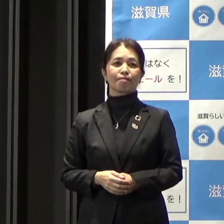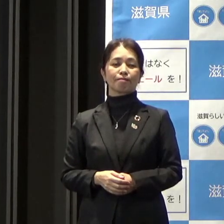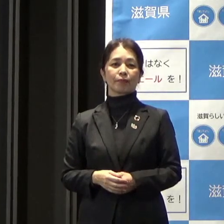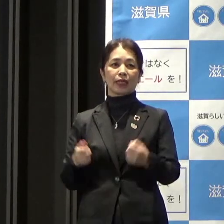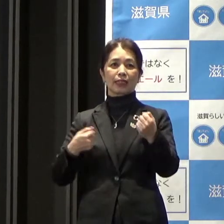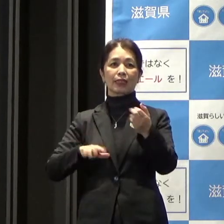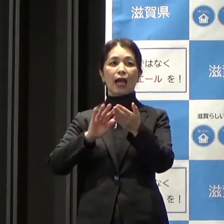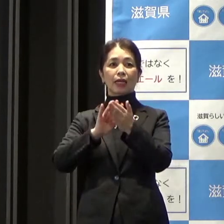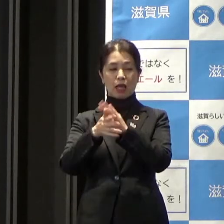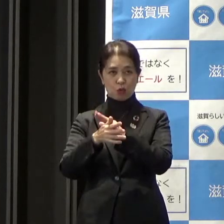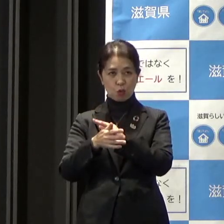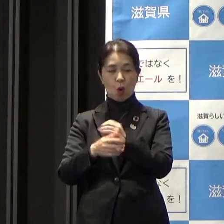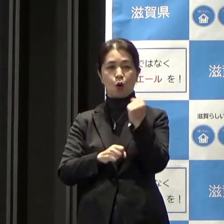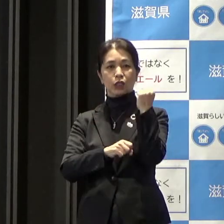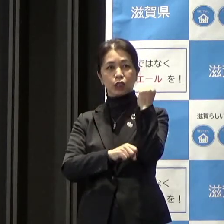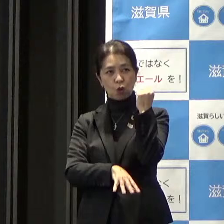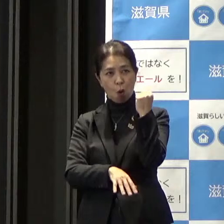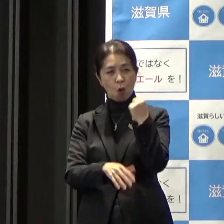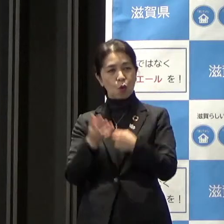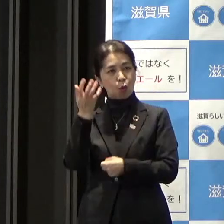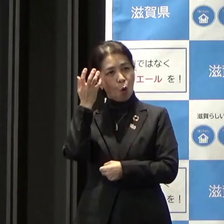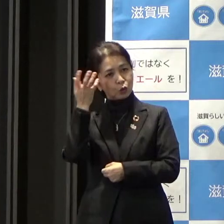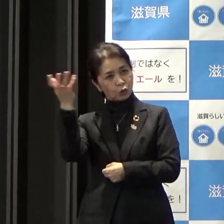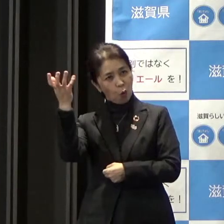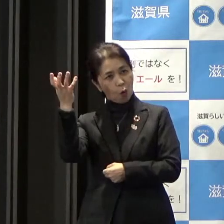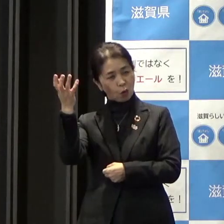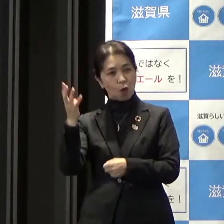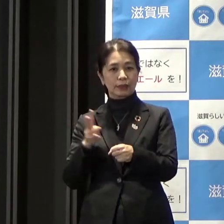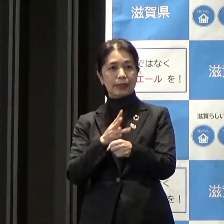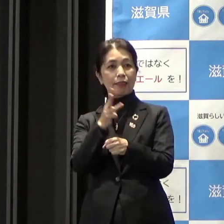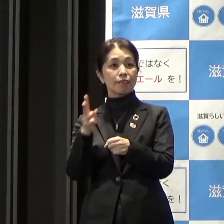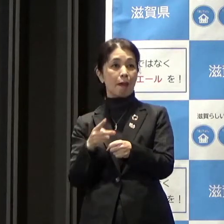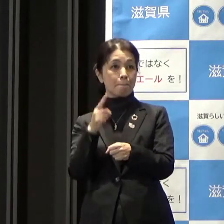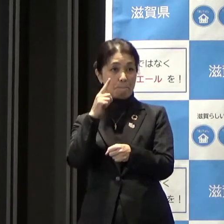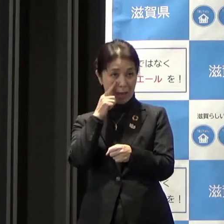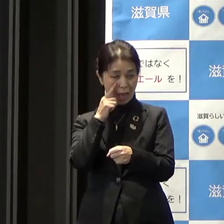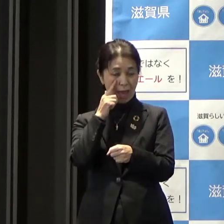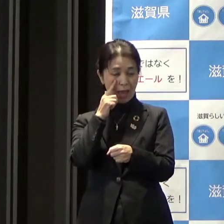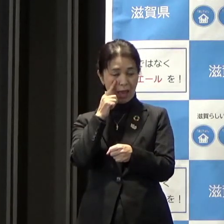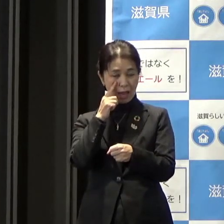滋賀県の基本構想の3年目を迎えるということで、